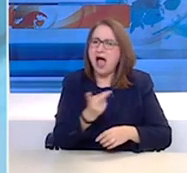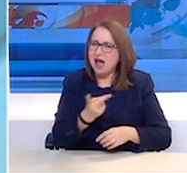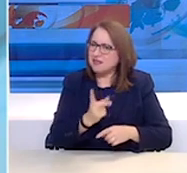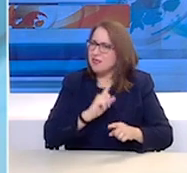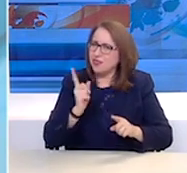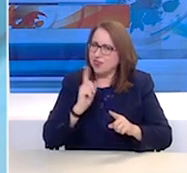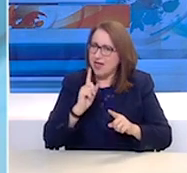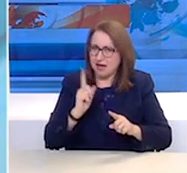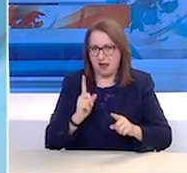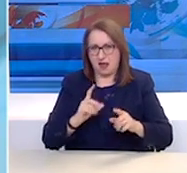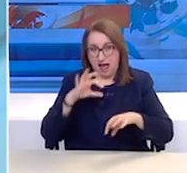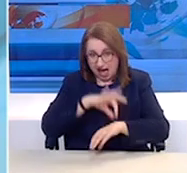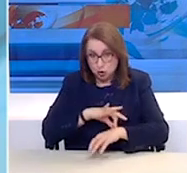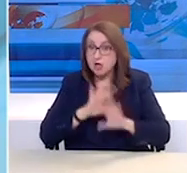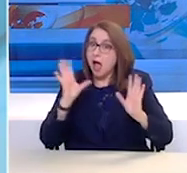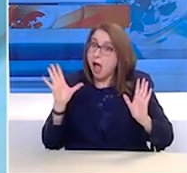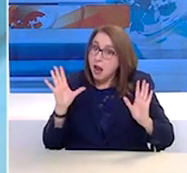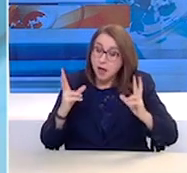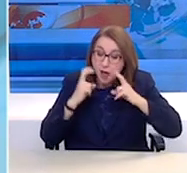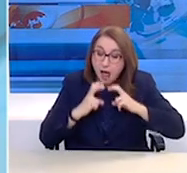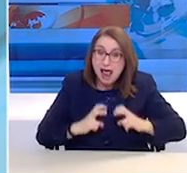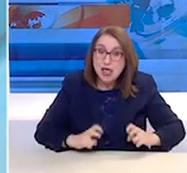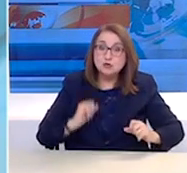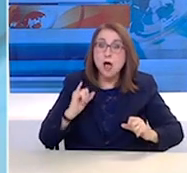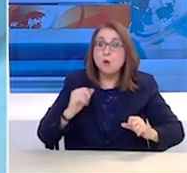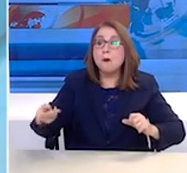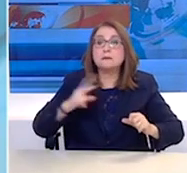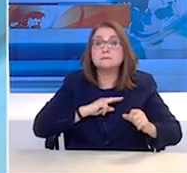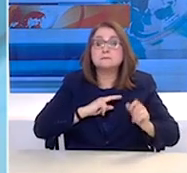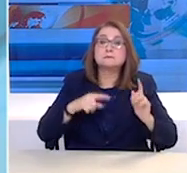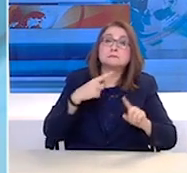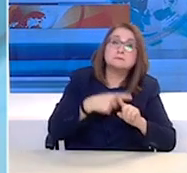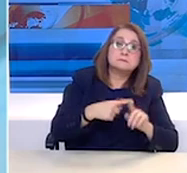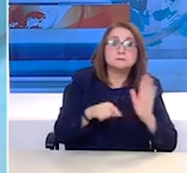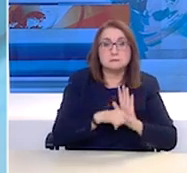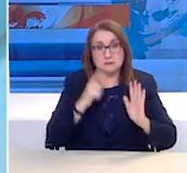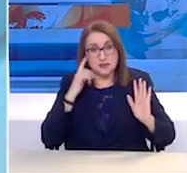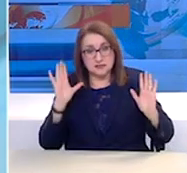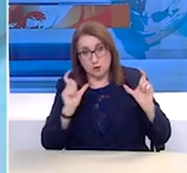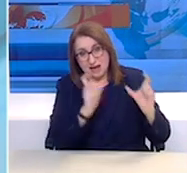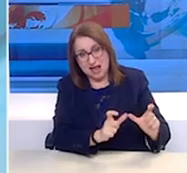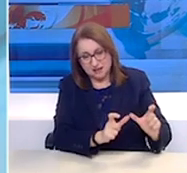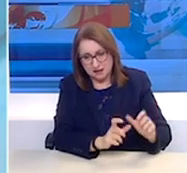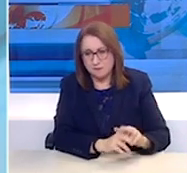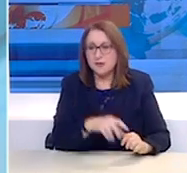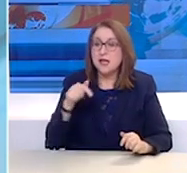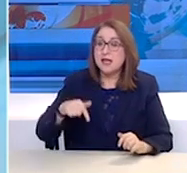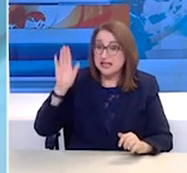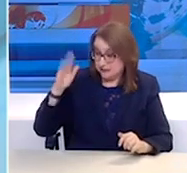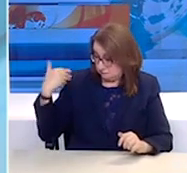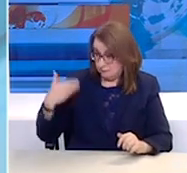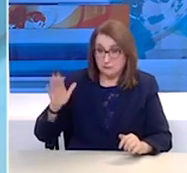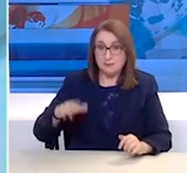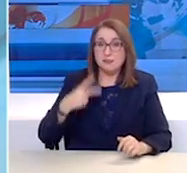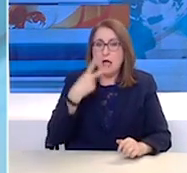της εντατικοποίησης των ελέγχων σε κομβικά σημεία του οδικού δικτύου ολόκληρης της χώρας. Τις τελευταίες 4 ημέρες έχουν αφαιρεθεί οι πινακίδες από